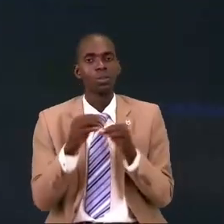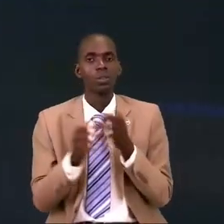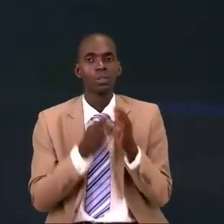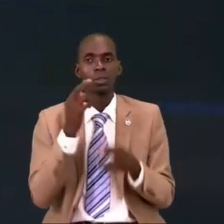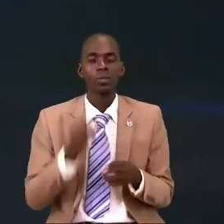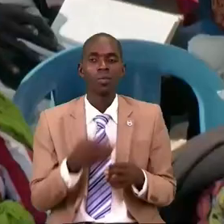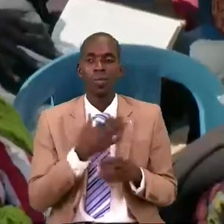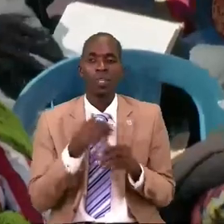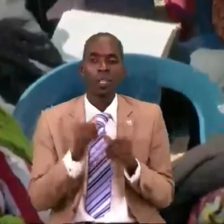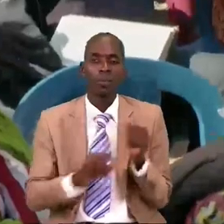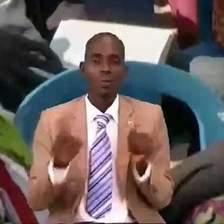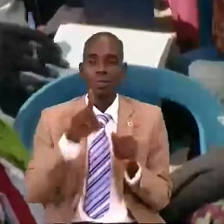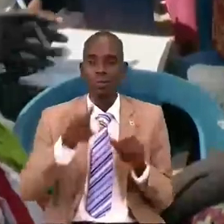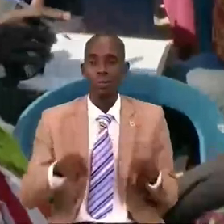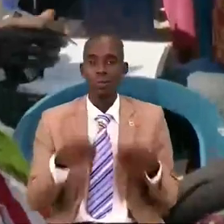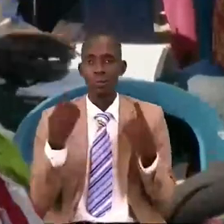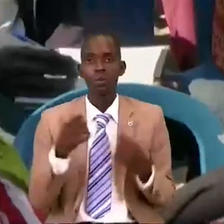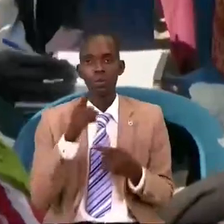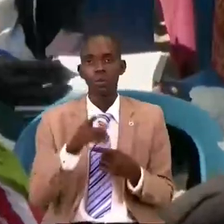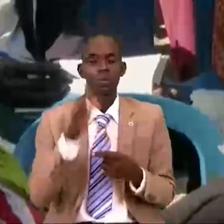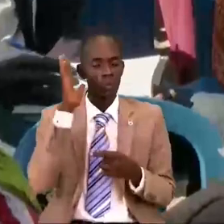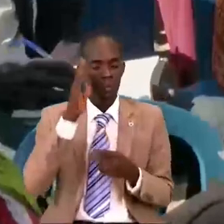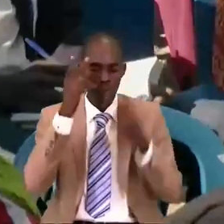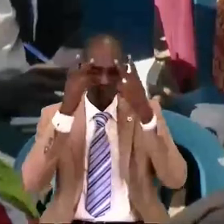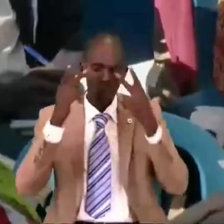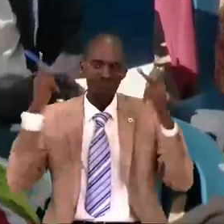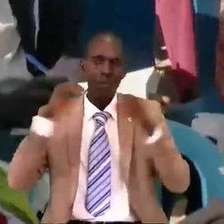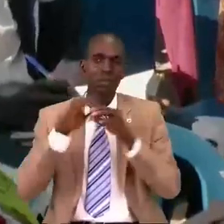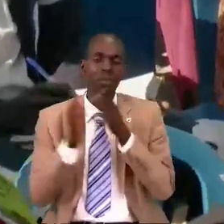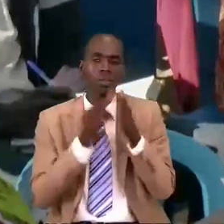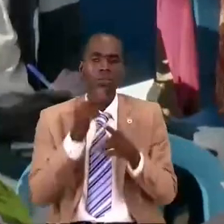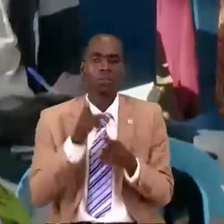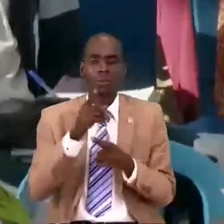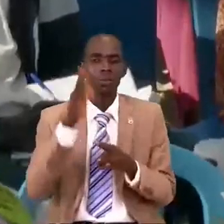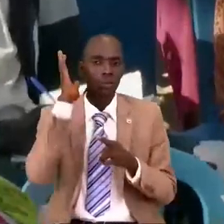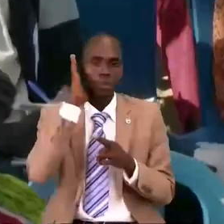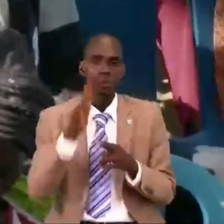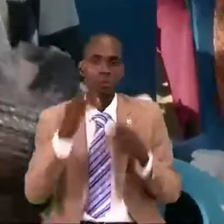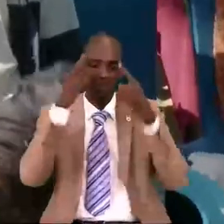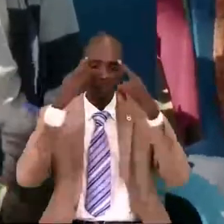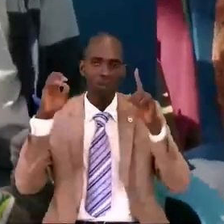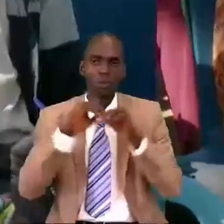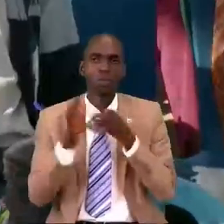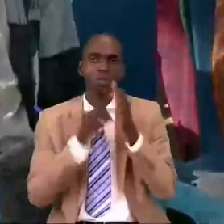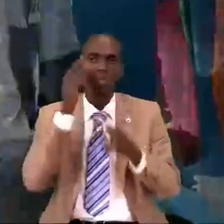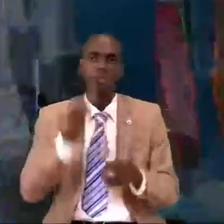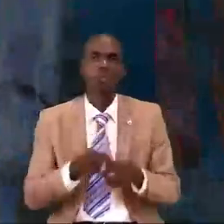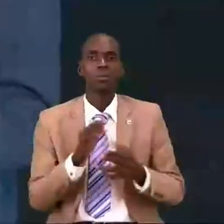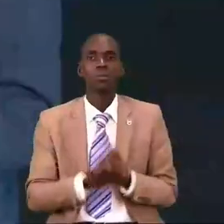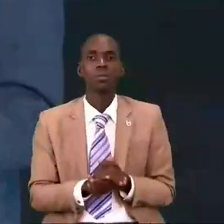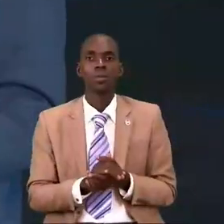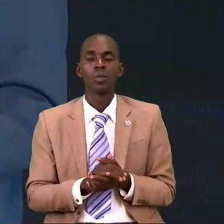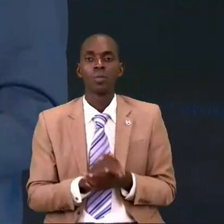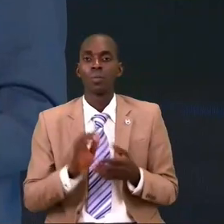réussir au nom de Jésus. Troisième élément maintenant, la conquête